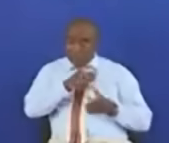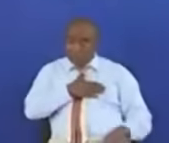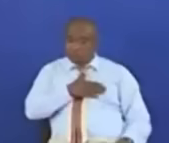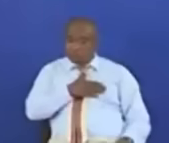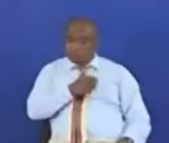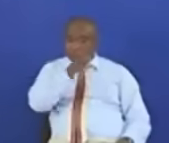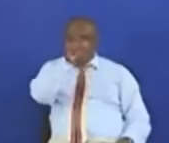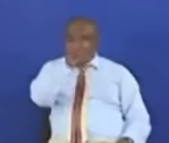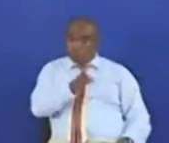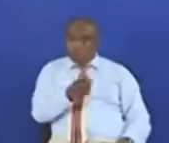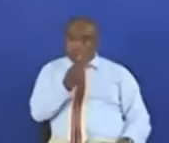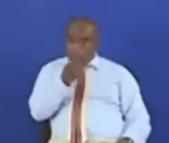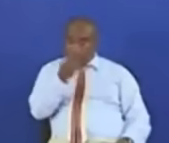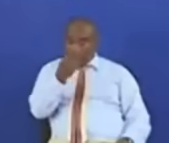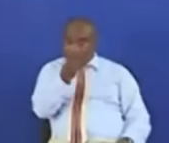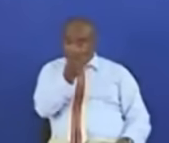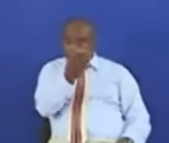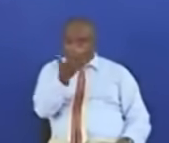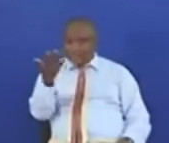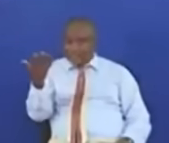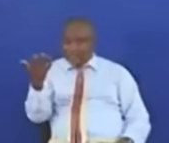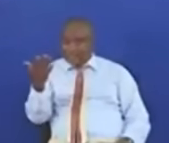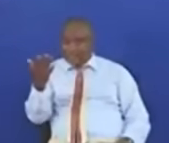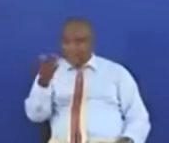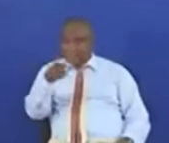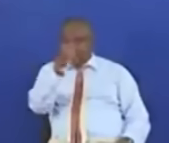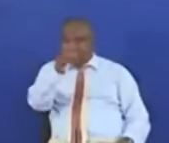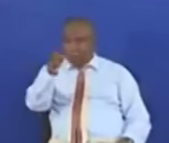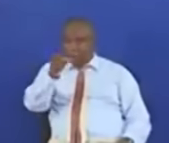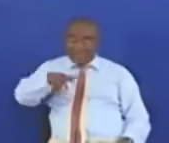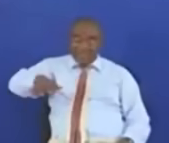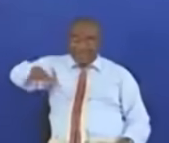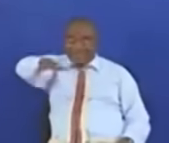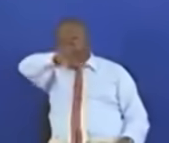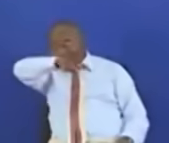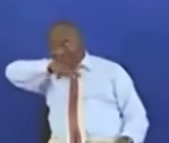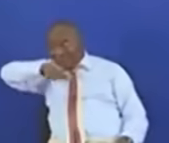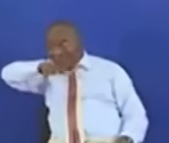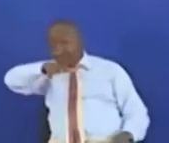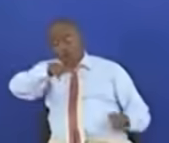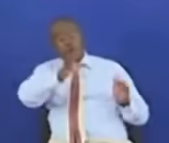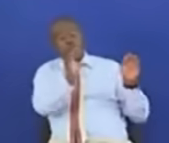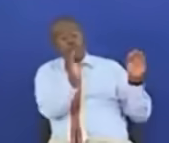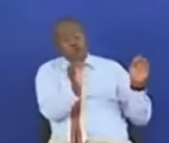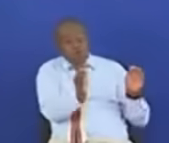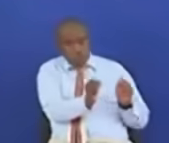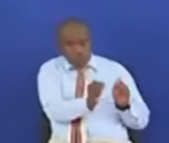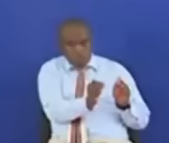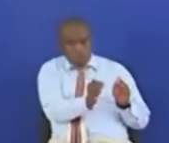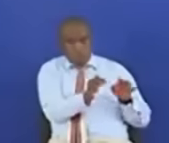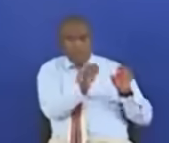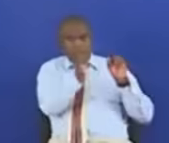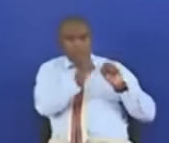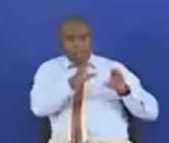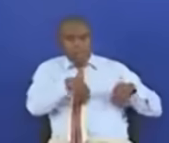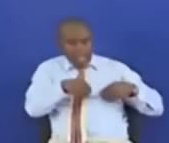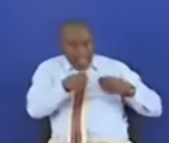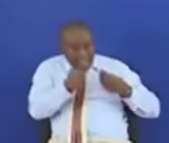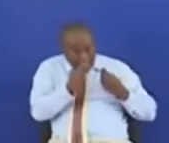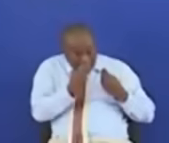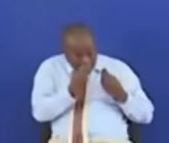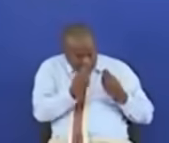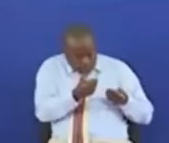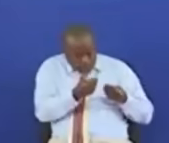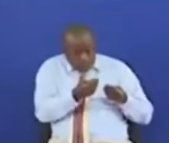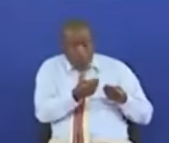ambaye anaonekana kwa idadi ya watu na eneo ni mdogo, lazima apewe minority veto